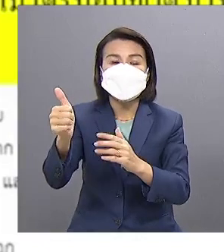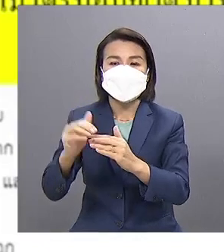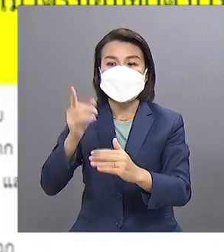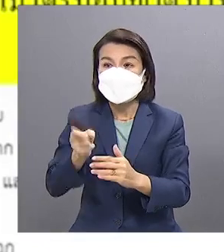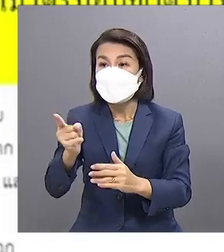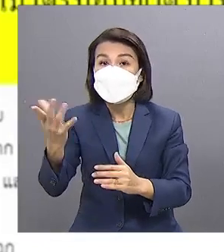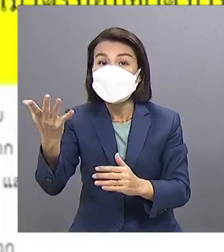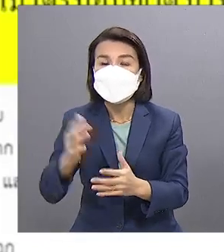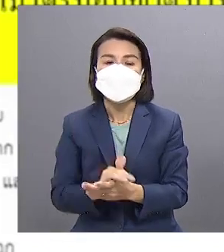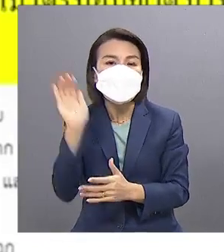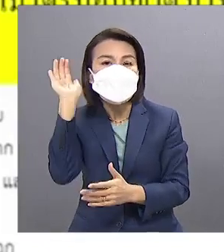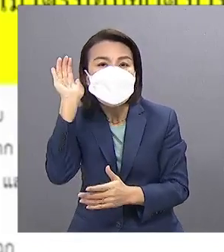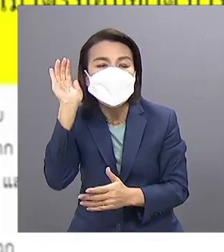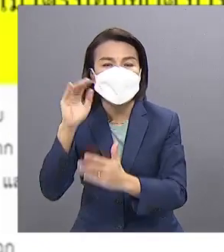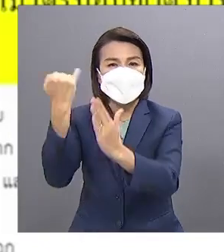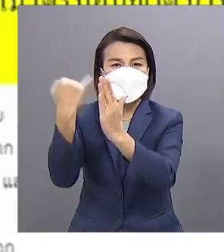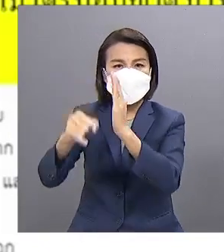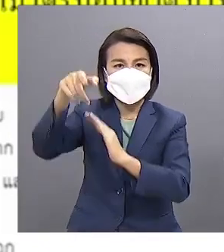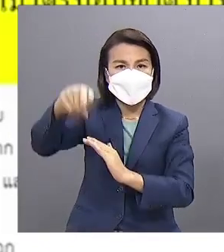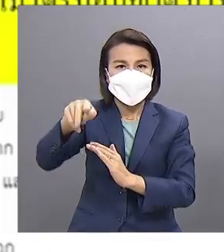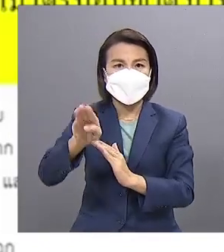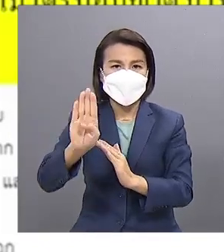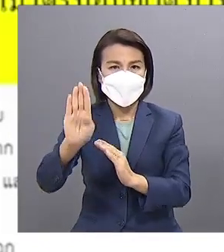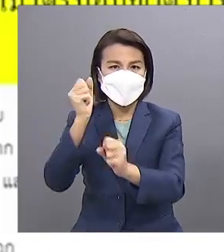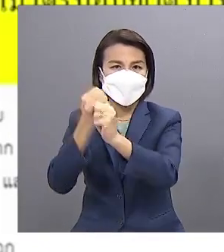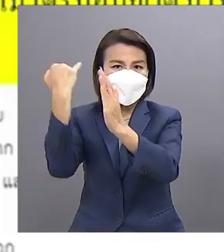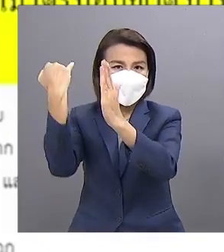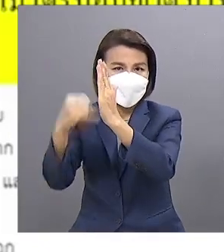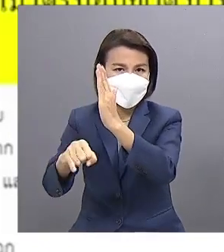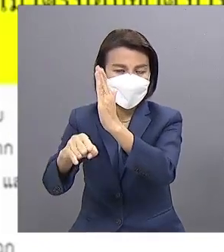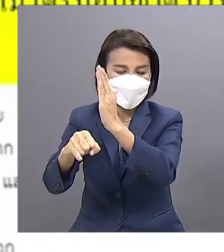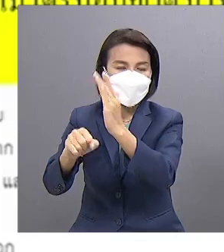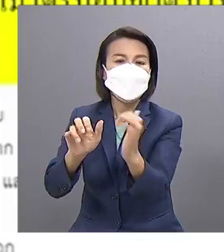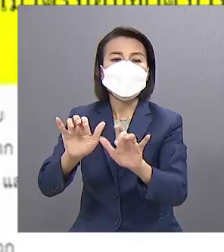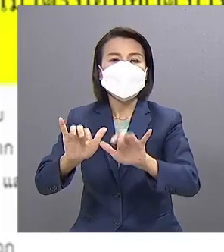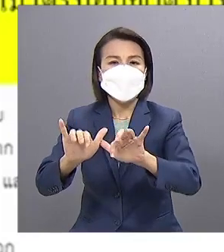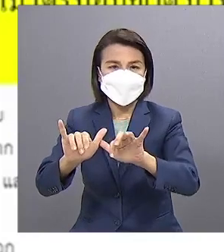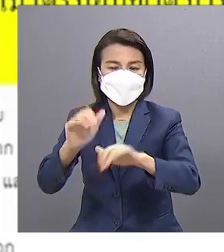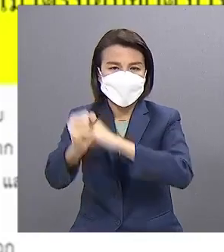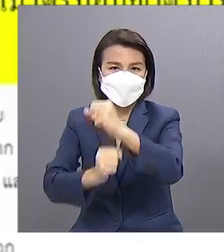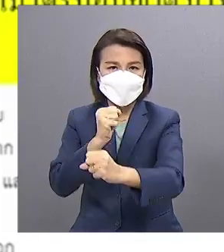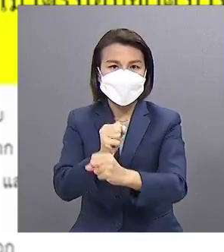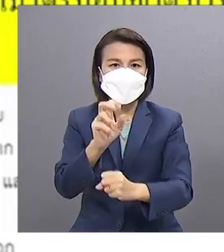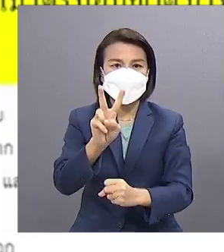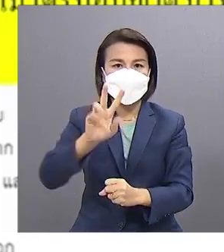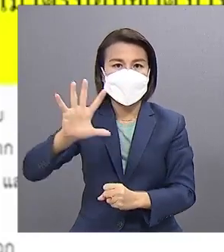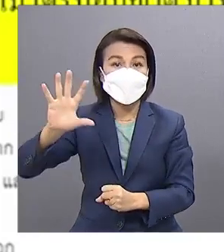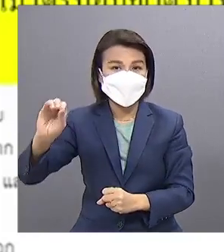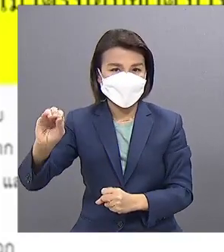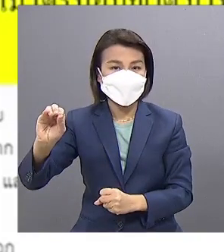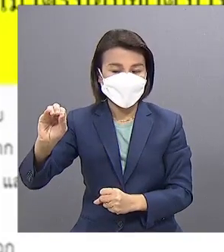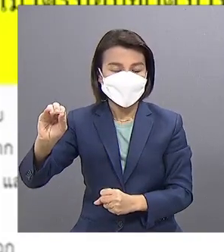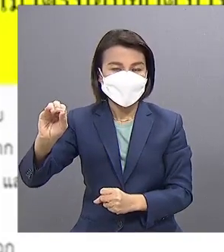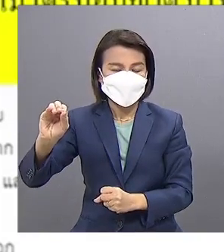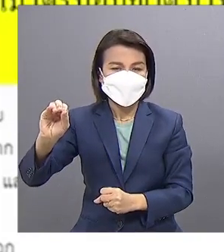ความผิดตามพ.ร.บ.ว่าด้วยการกระทำความผิดเกี่ยวกับคอมพิวเตอร์พ.ศ. 2550นะคะก็จะเป็น